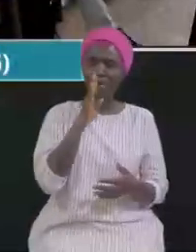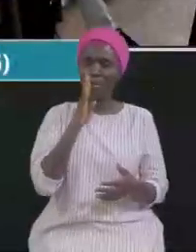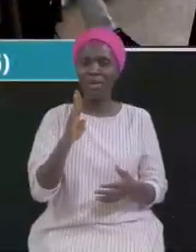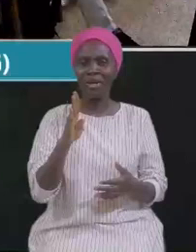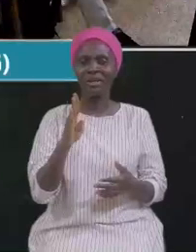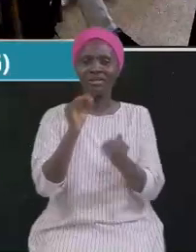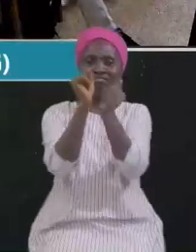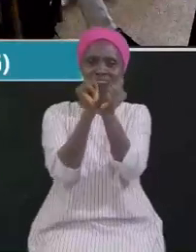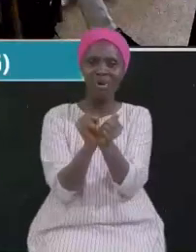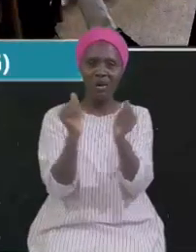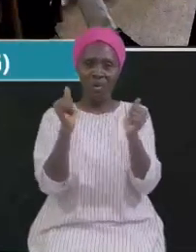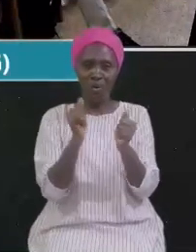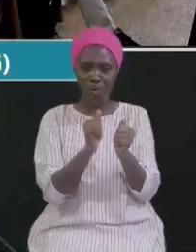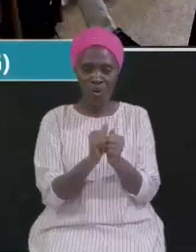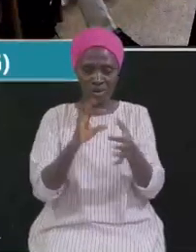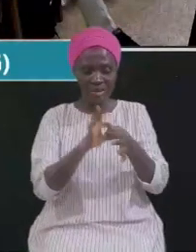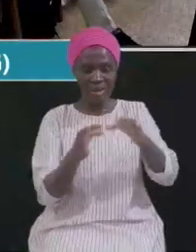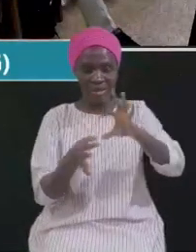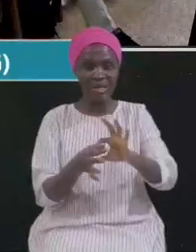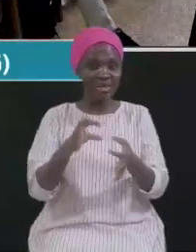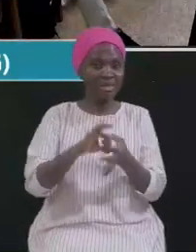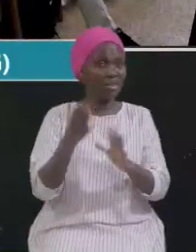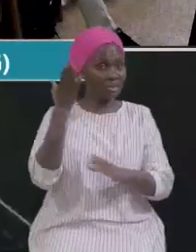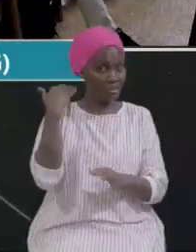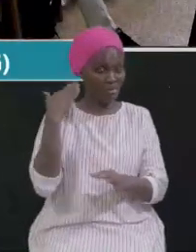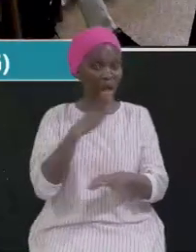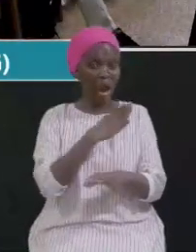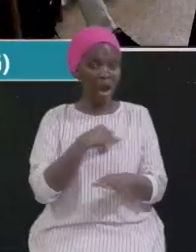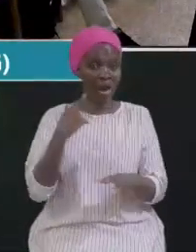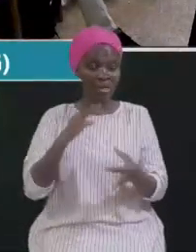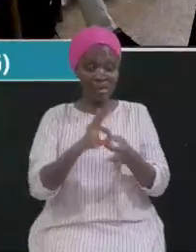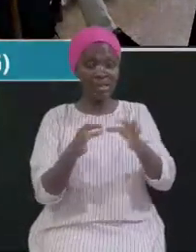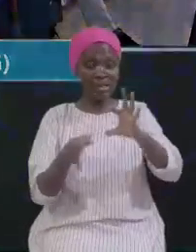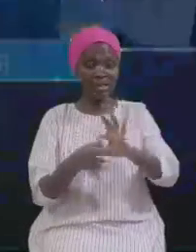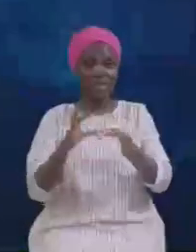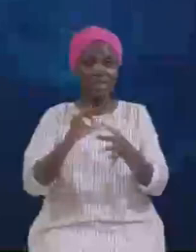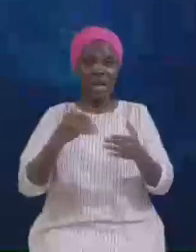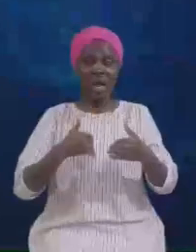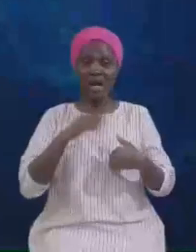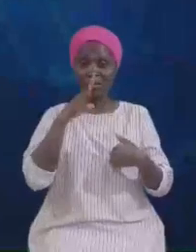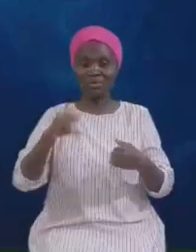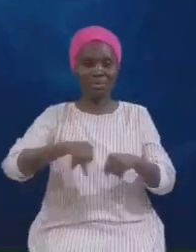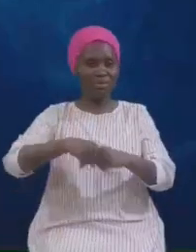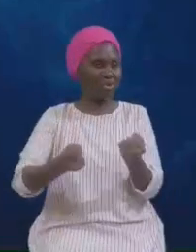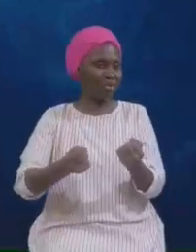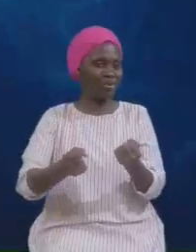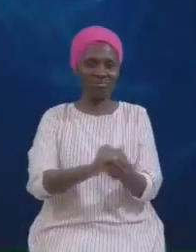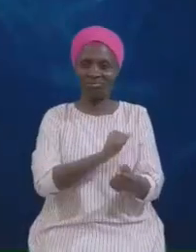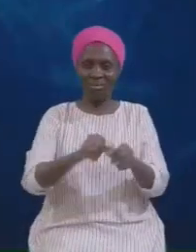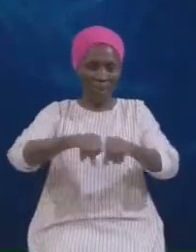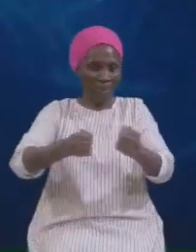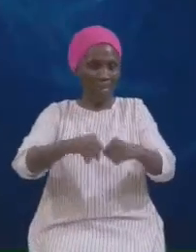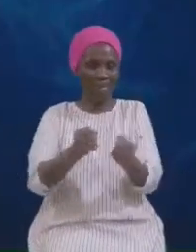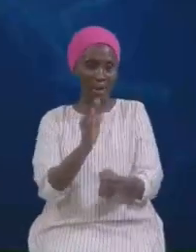été lié de chaînes. Mais il avait rompu les chaînes et brisé les fers, et